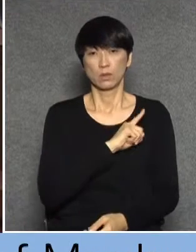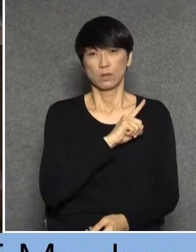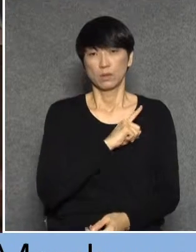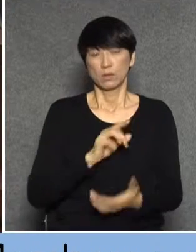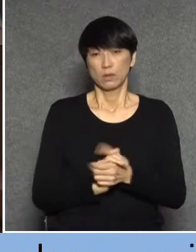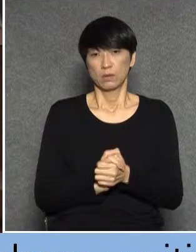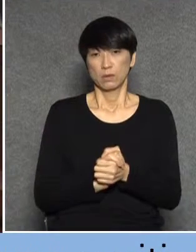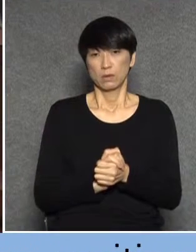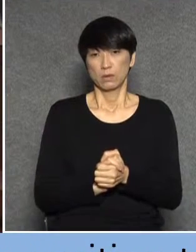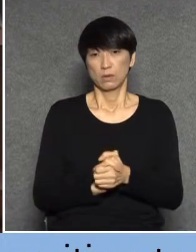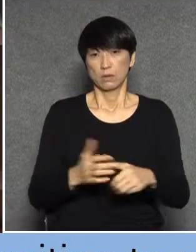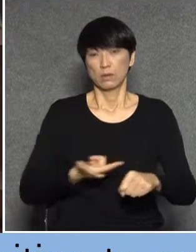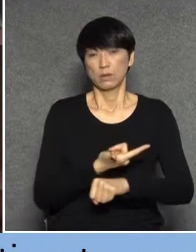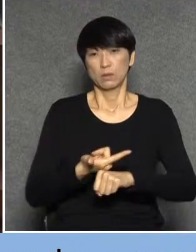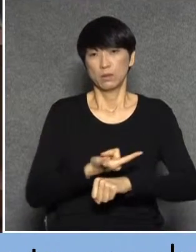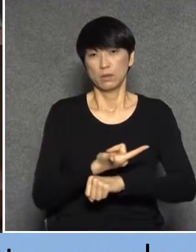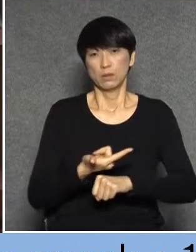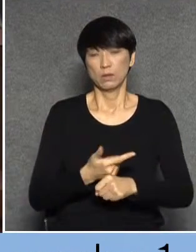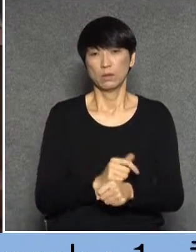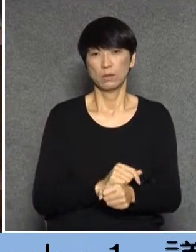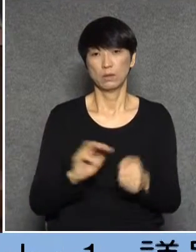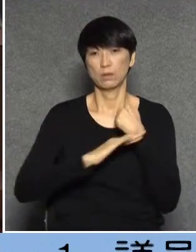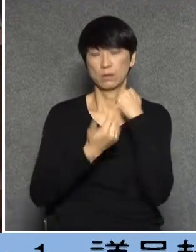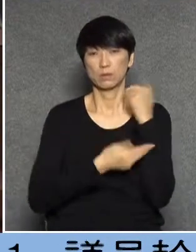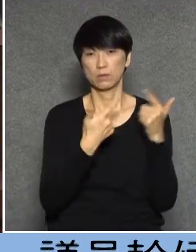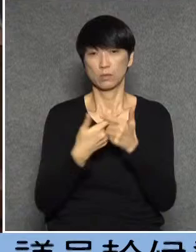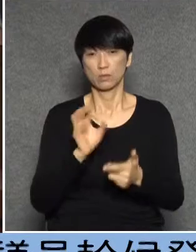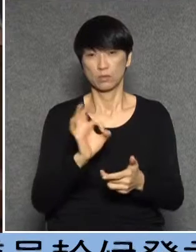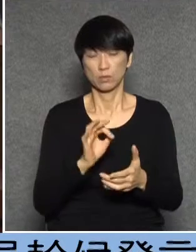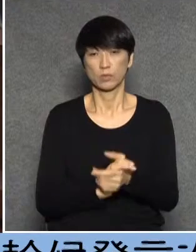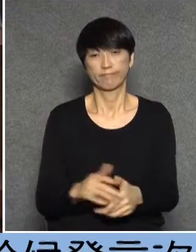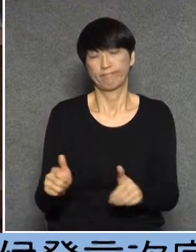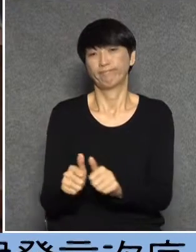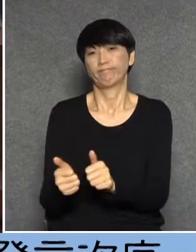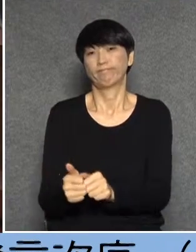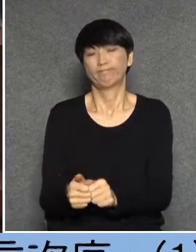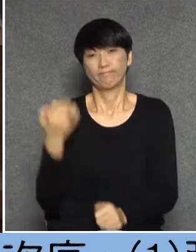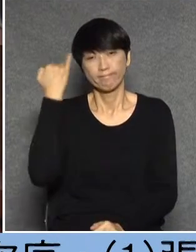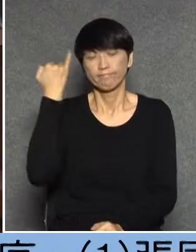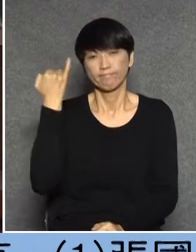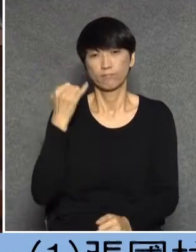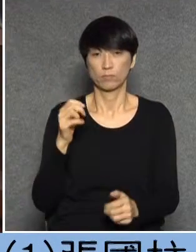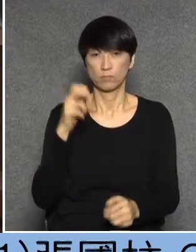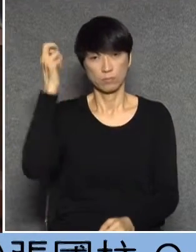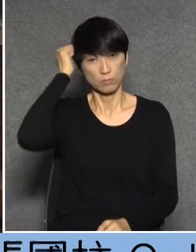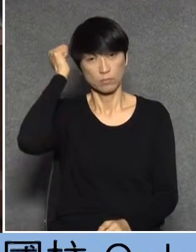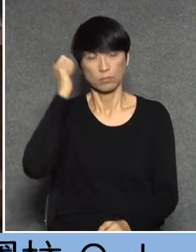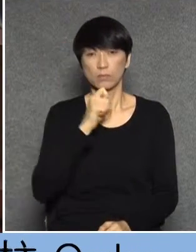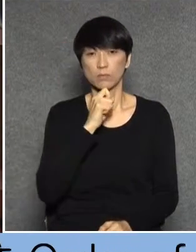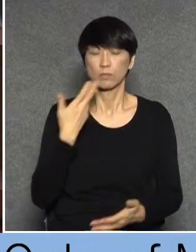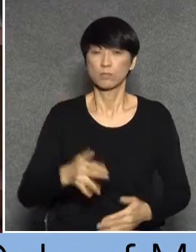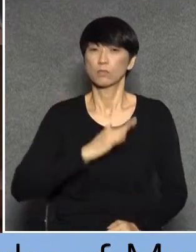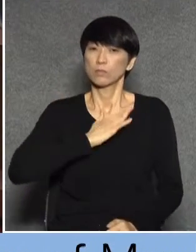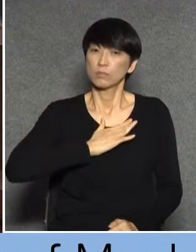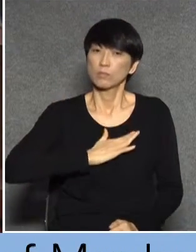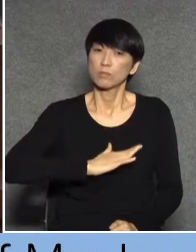真係做案嘅時間咧，所以就的而且確生咗手嘅，都仲覺得好多困難嘅。咁我覺得係時候咧，大家都平心靜氣